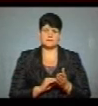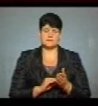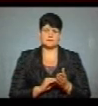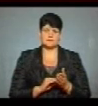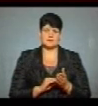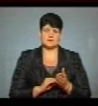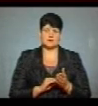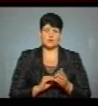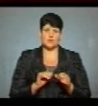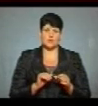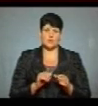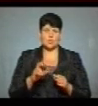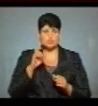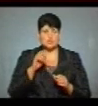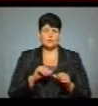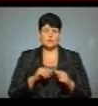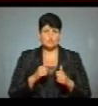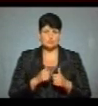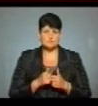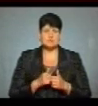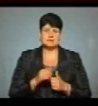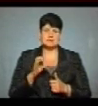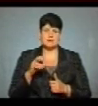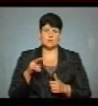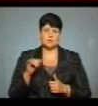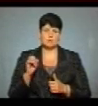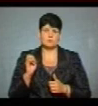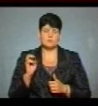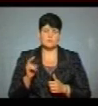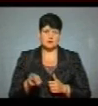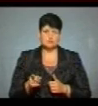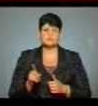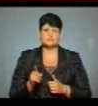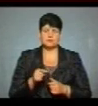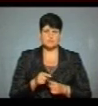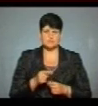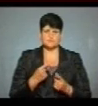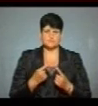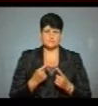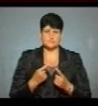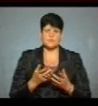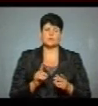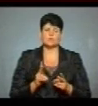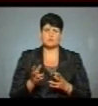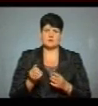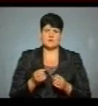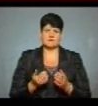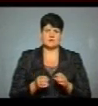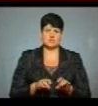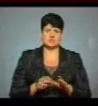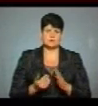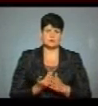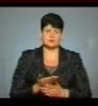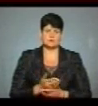житлово-комунальної комісії з питань житлово-комунального господарства Сергія Лупака, що вони думають з цього приводу, і, власне, він відповів, хто приймав рішення щодо таких нововведень.